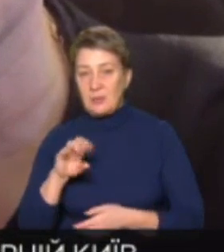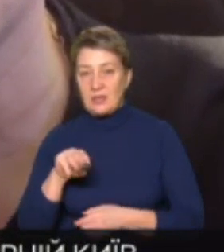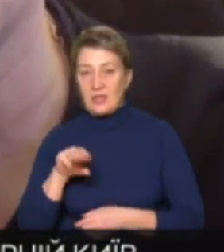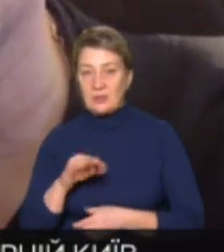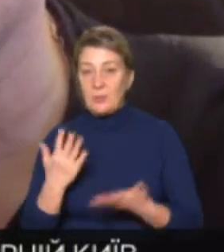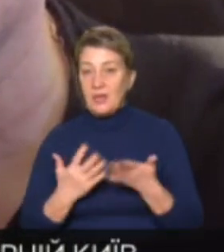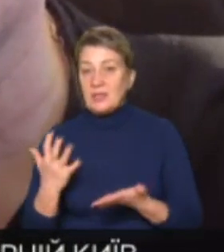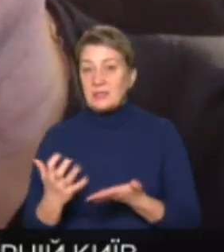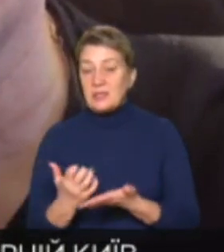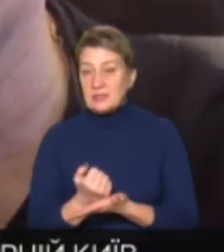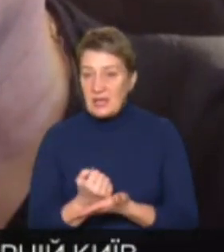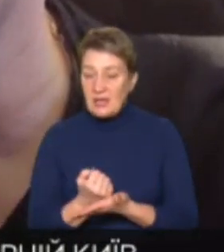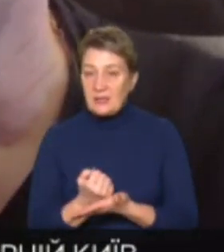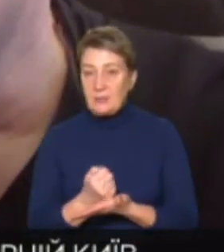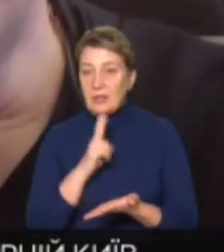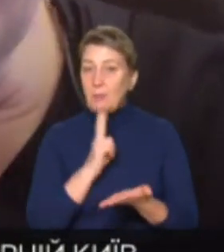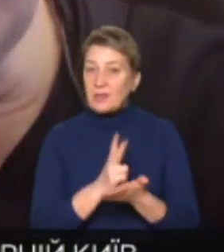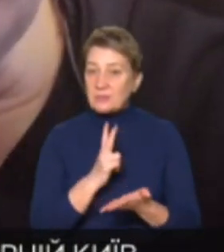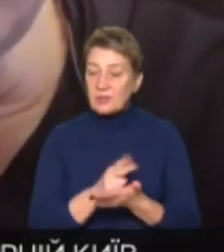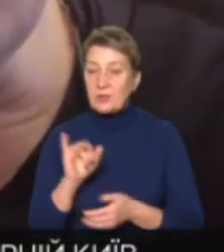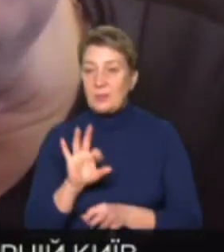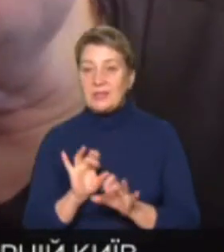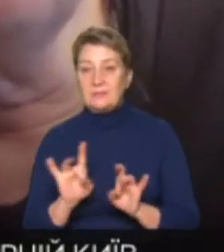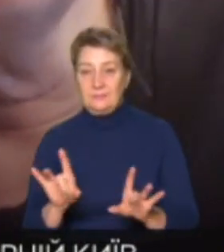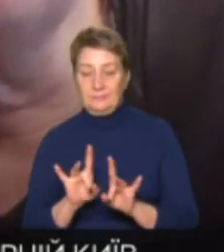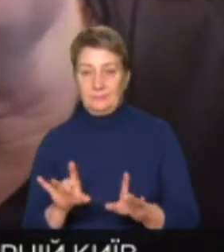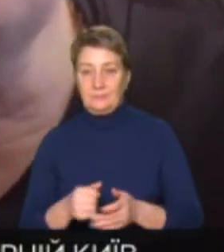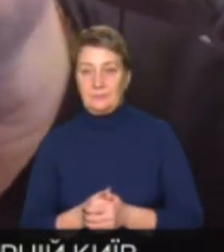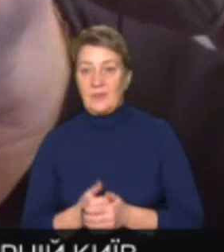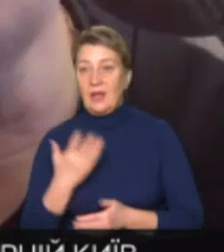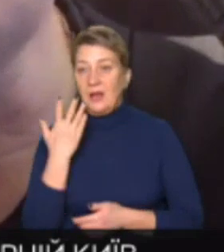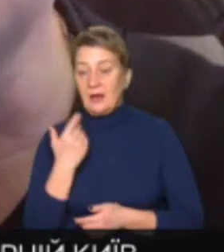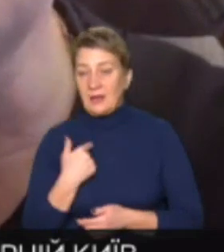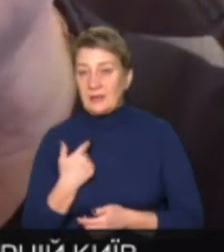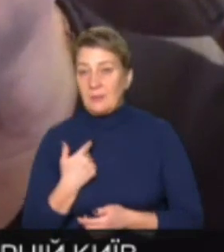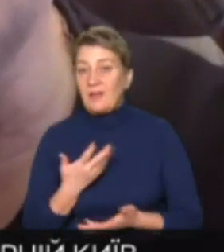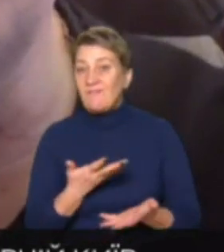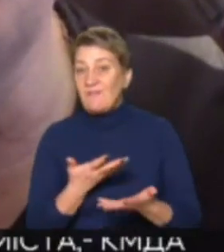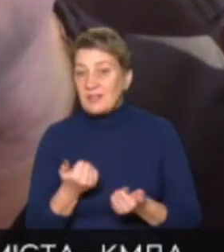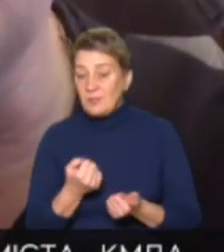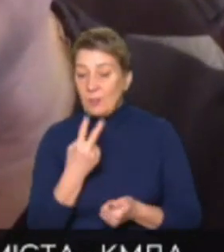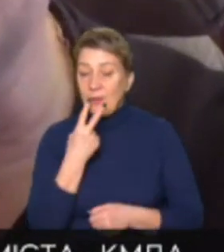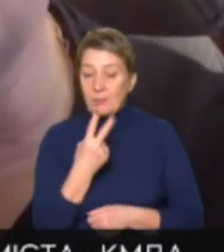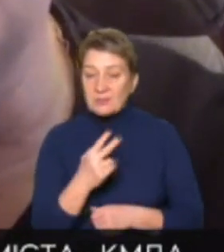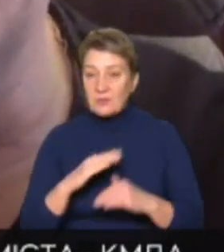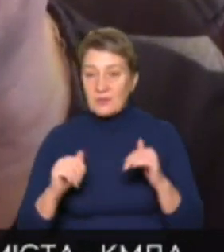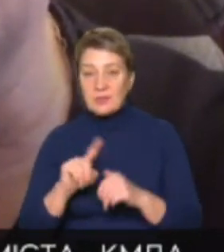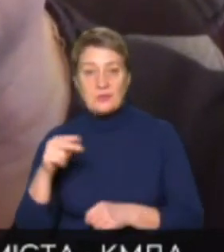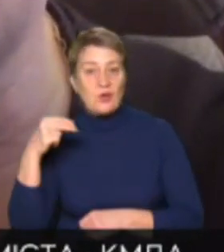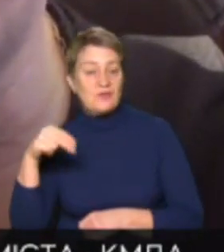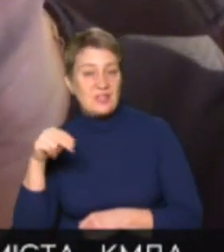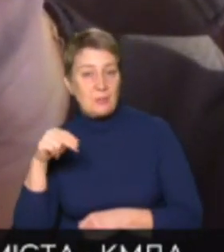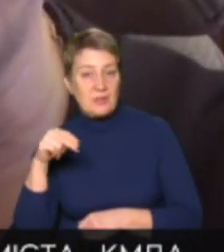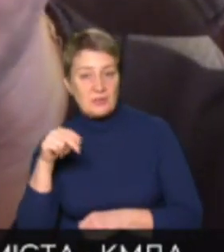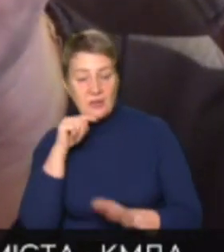кажуть, пощупаємо, так, тоді оце і ми скажемо, що так. Ну, коли, так, коли ми потримаємо її в руках, от то, що там в Запоріжжі вона впала в полі, я думаю,